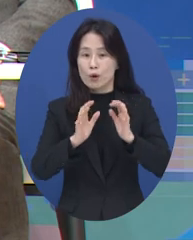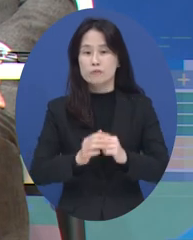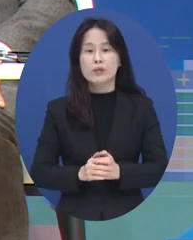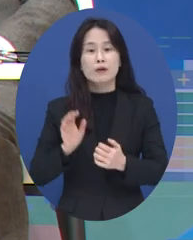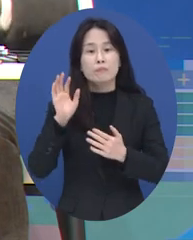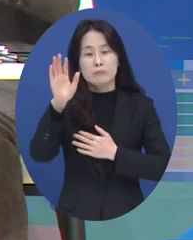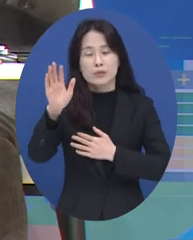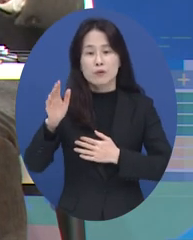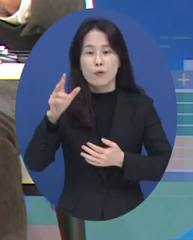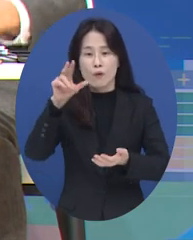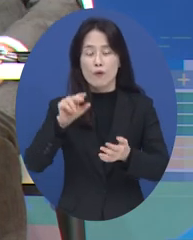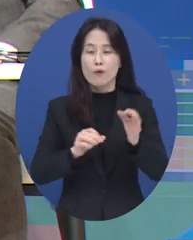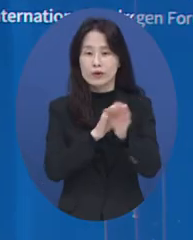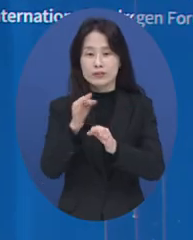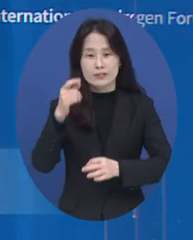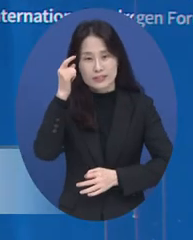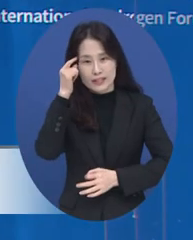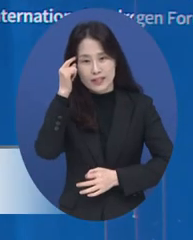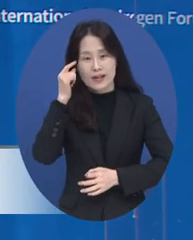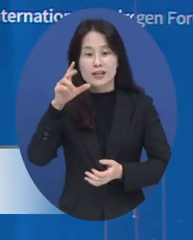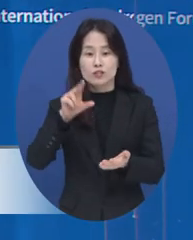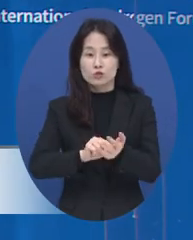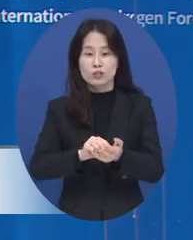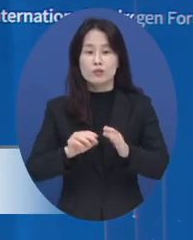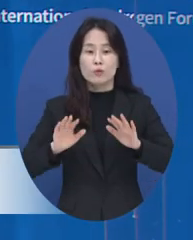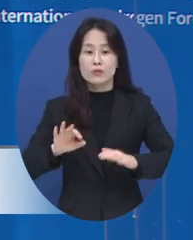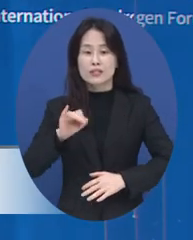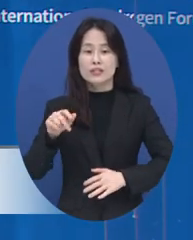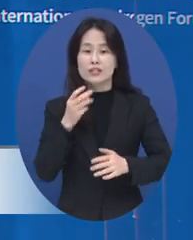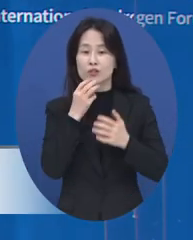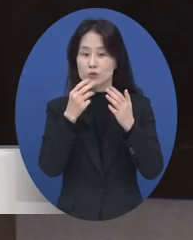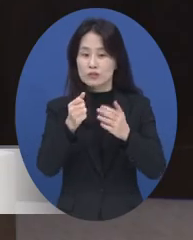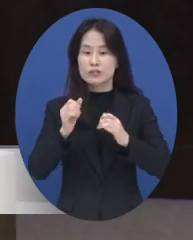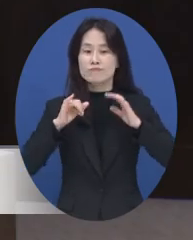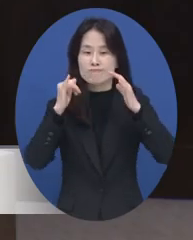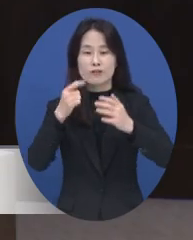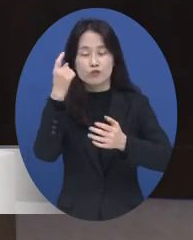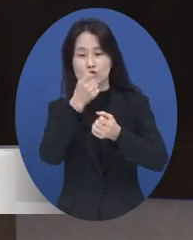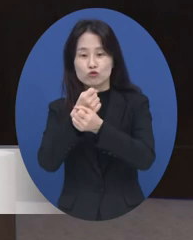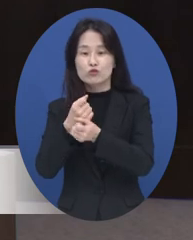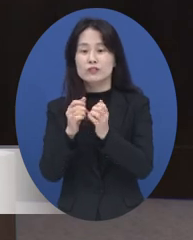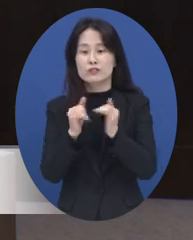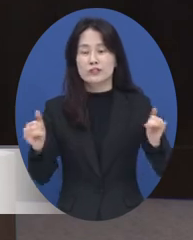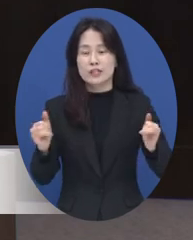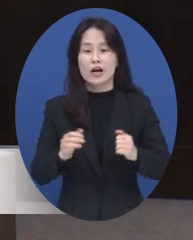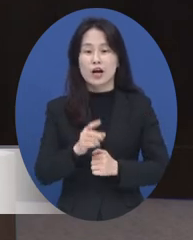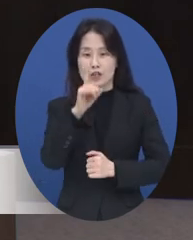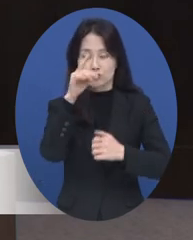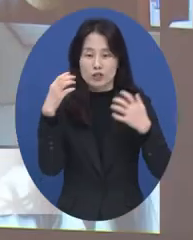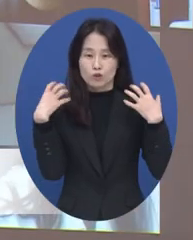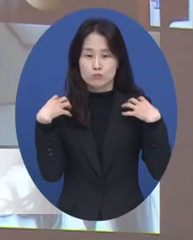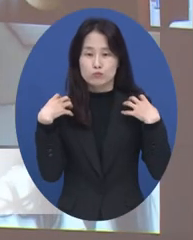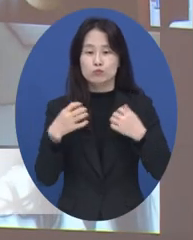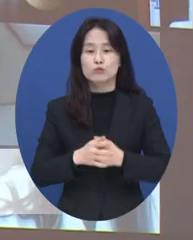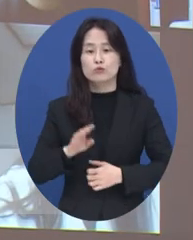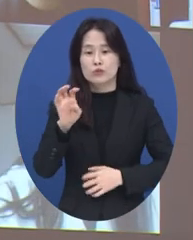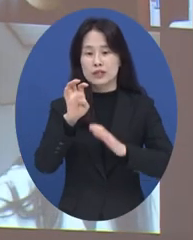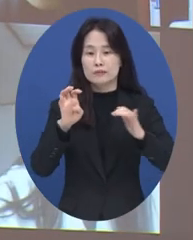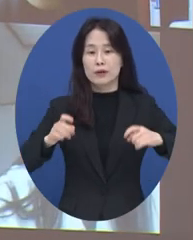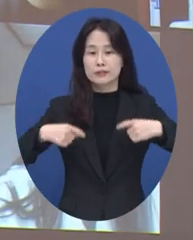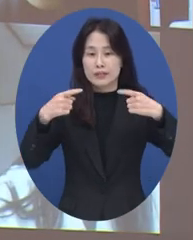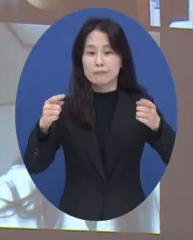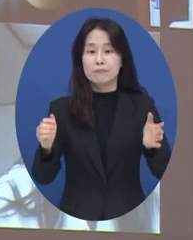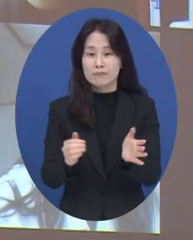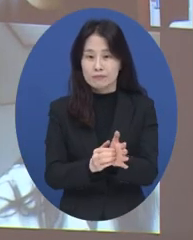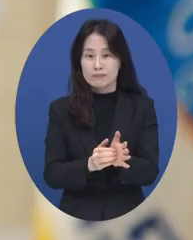생각하다 라는 주제로 열린 이번 포럼은 이재명 경기도지사와 세계 석학 중앙정부와 지자체 등 40여명의 패널이 함께